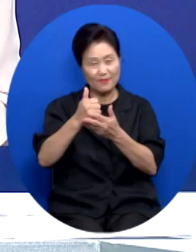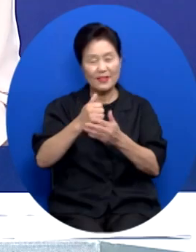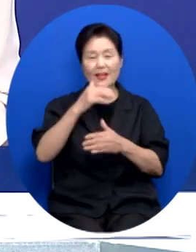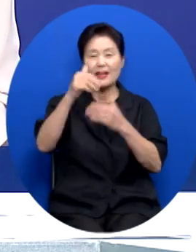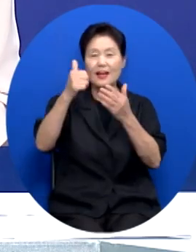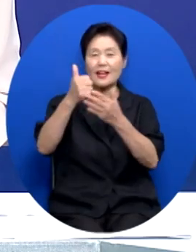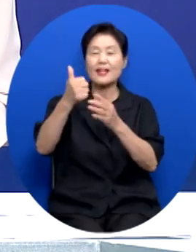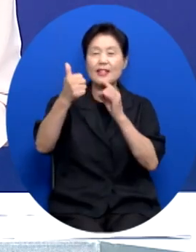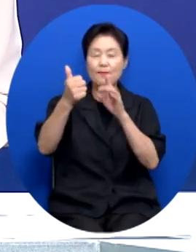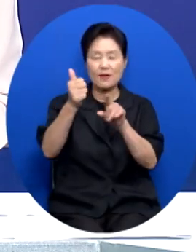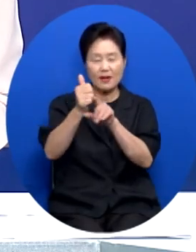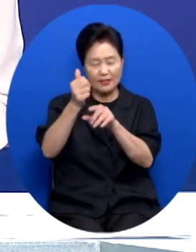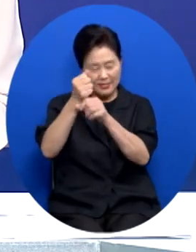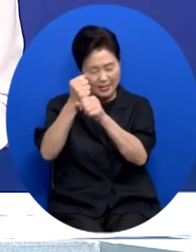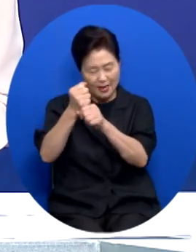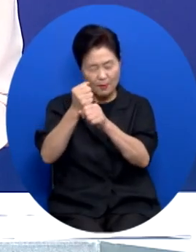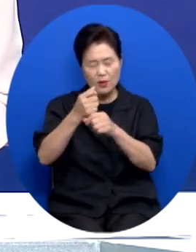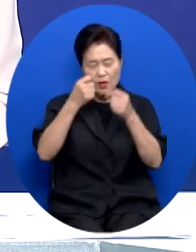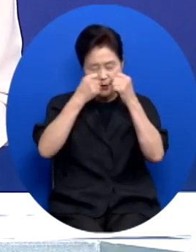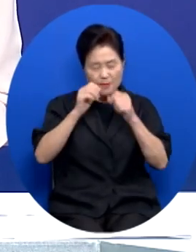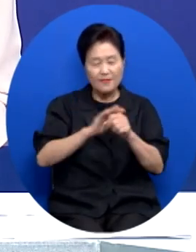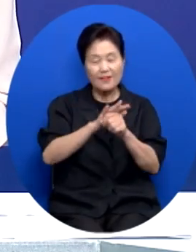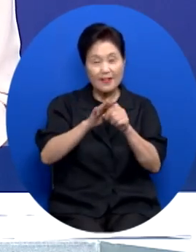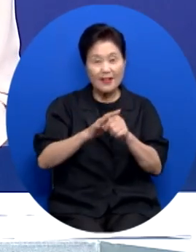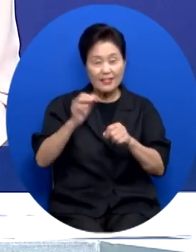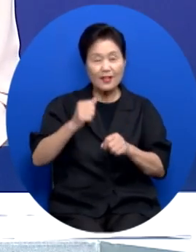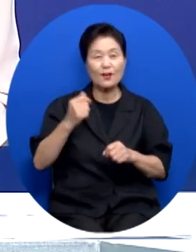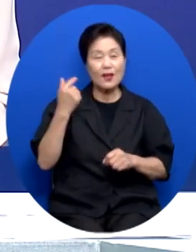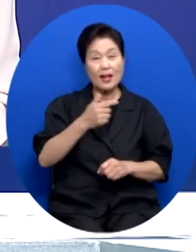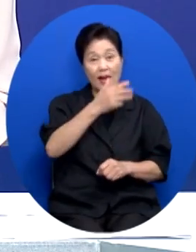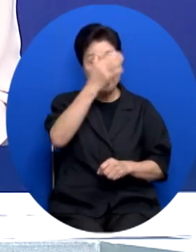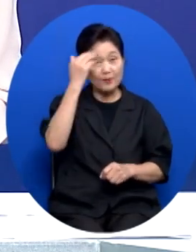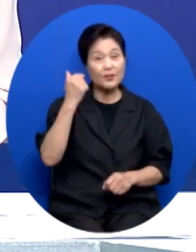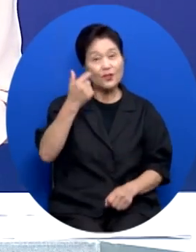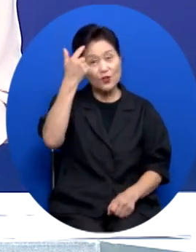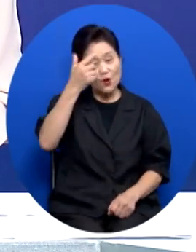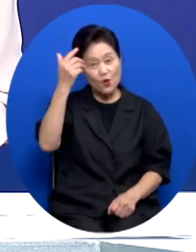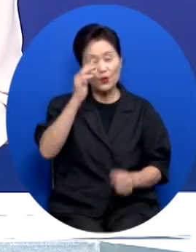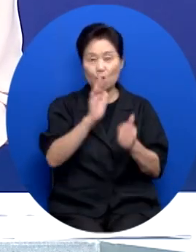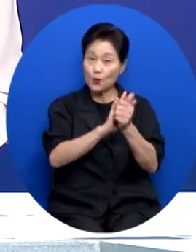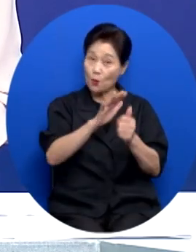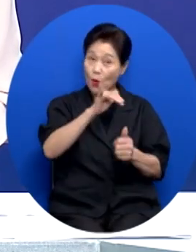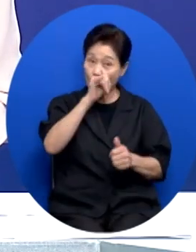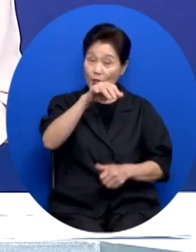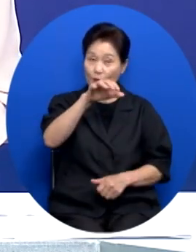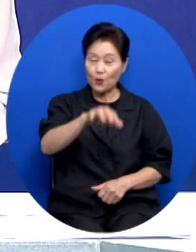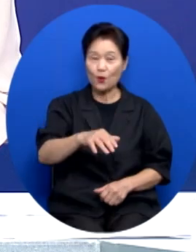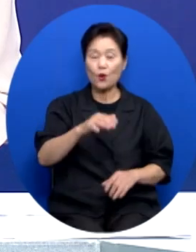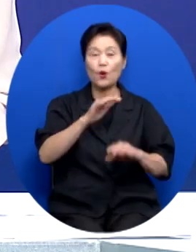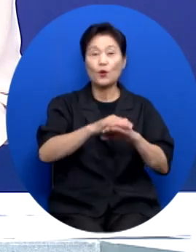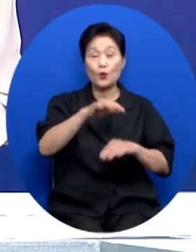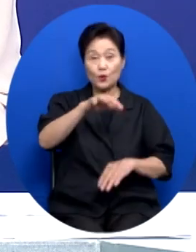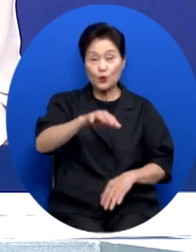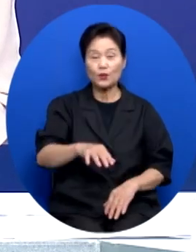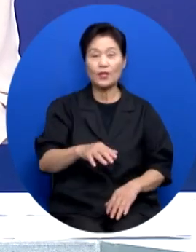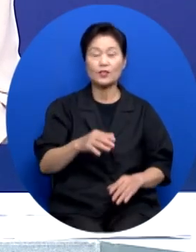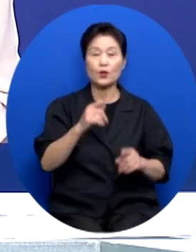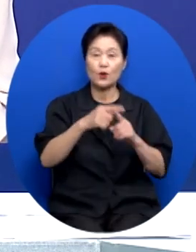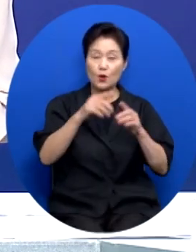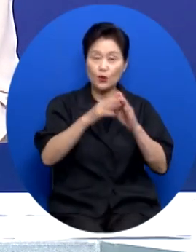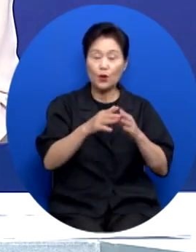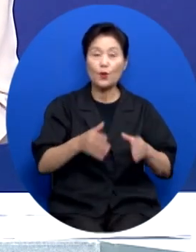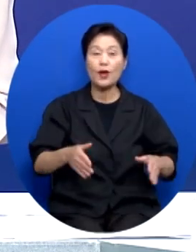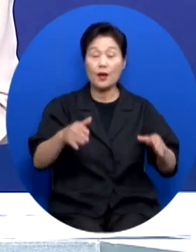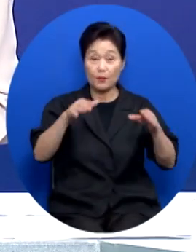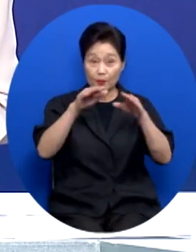하나님만 의지하며 눈물의 기도와 사랑으로 아름다운 영혼들을 돌봐오고 있는데요. 농촌에서 교회와 복지시설을 운영하며